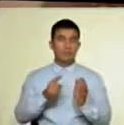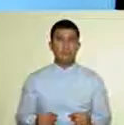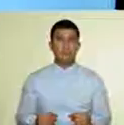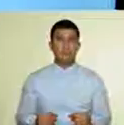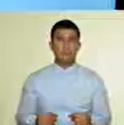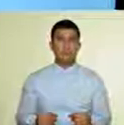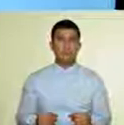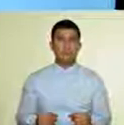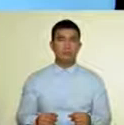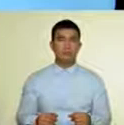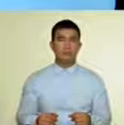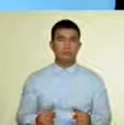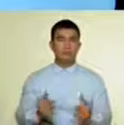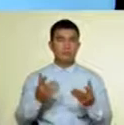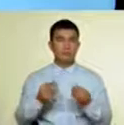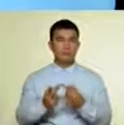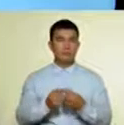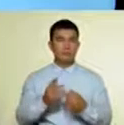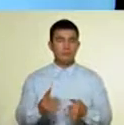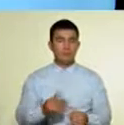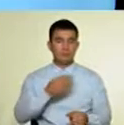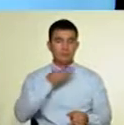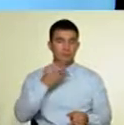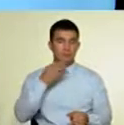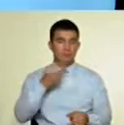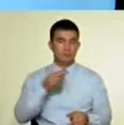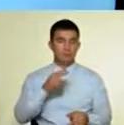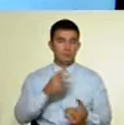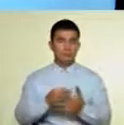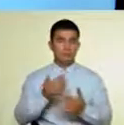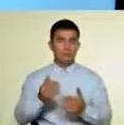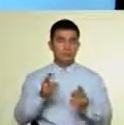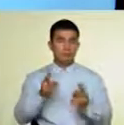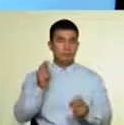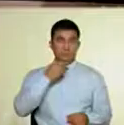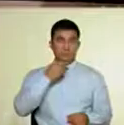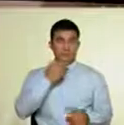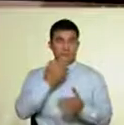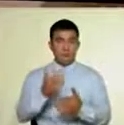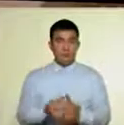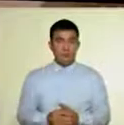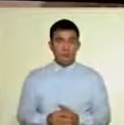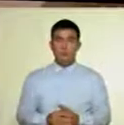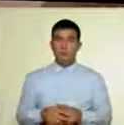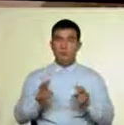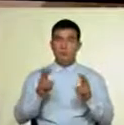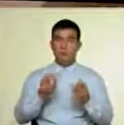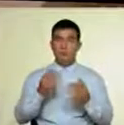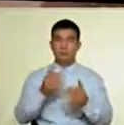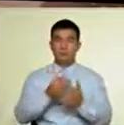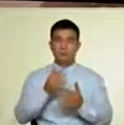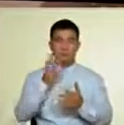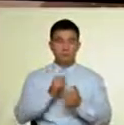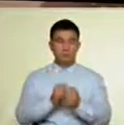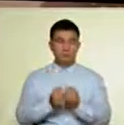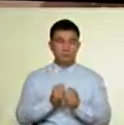ekan. Demek bugün siz bilan kub hadlar mavzusini o'rganib oldik. Mavzuni mustahkamlash